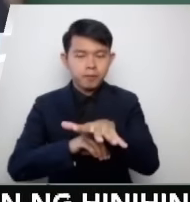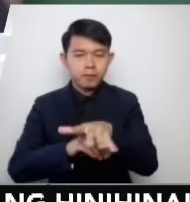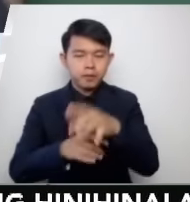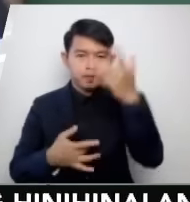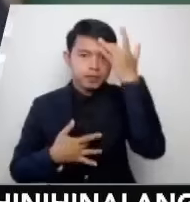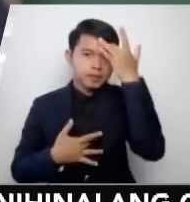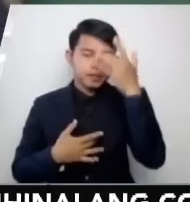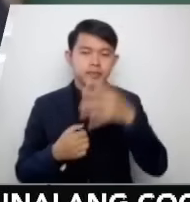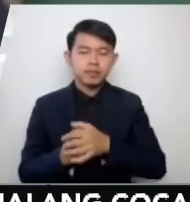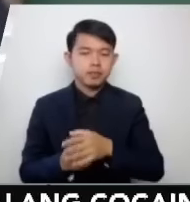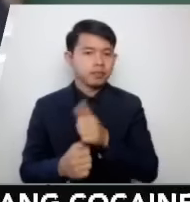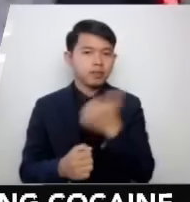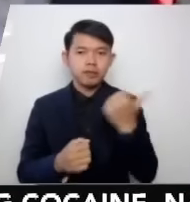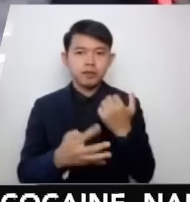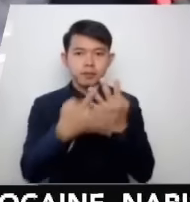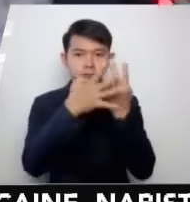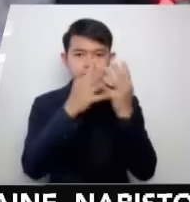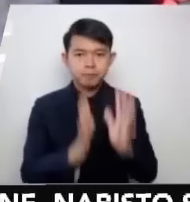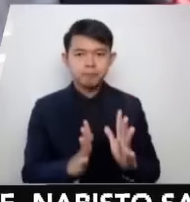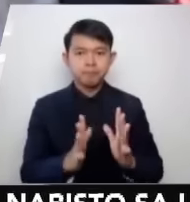abangan maya-maya lang.